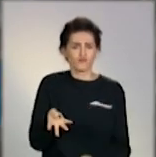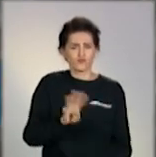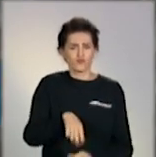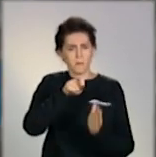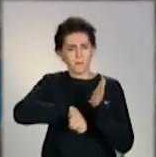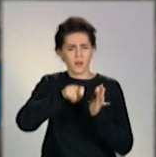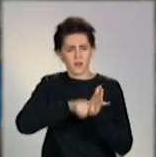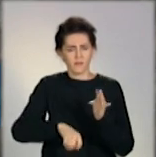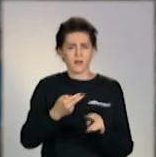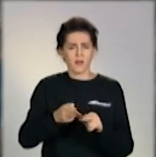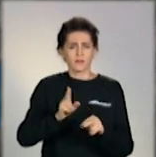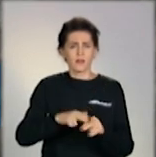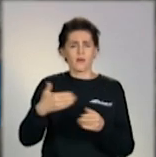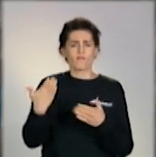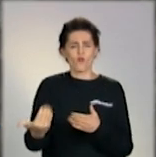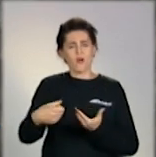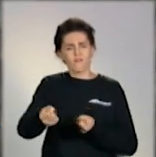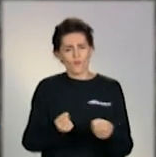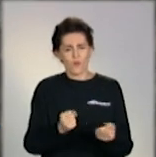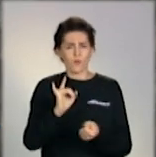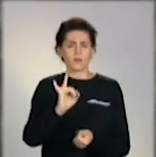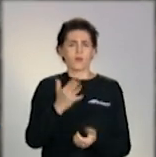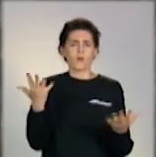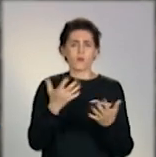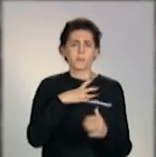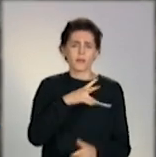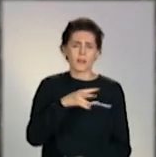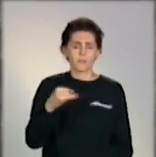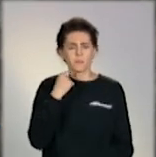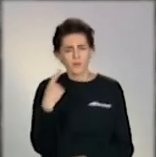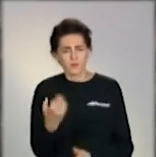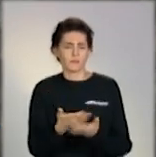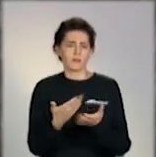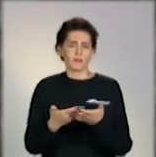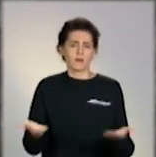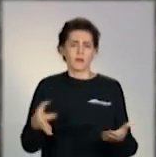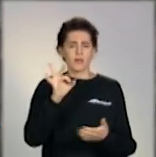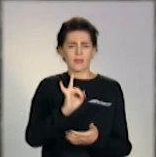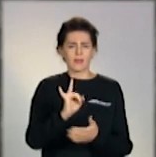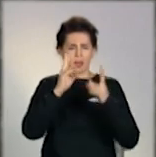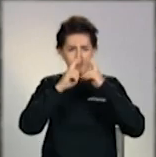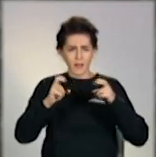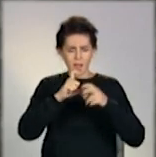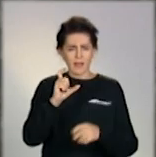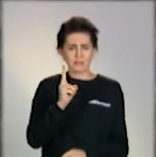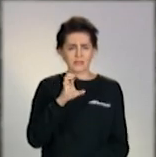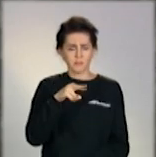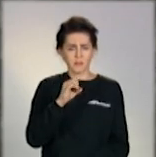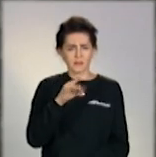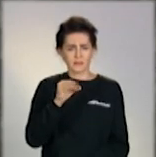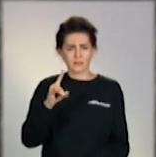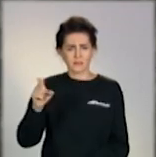Це і автотехнічна експертиза, і трасологічна експертиза, і експертиза стану, технічного